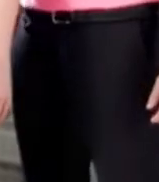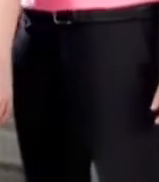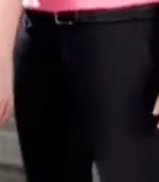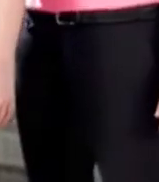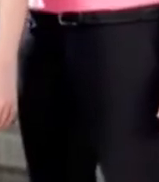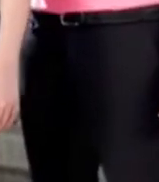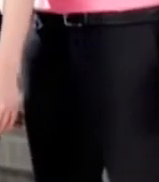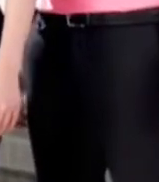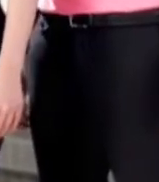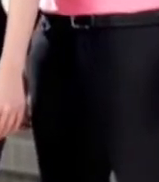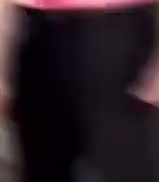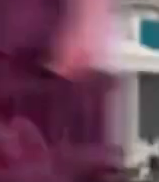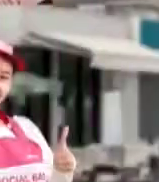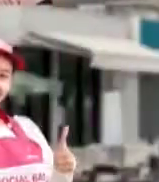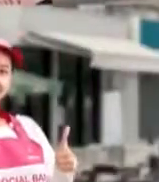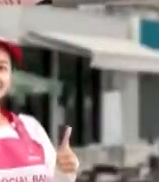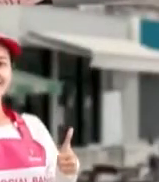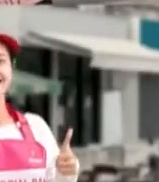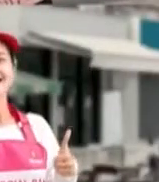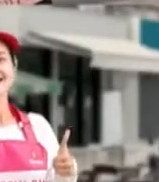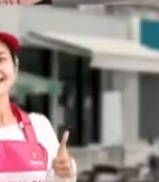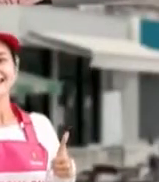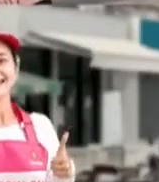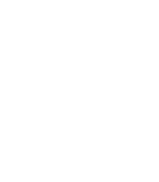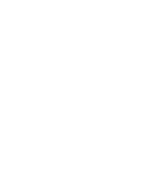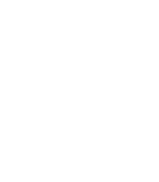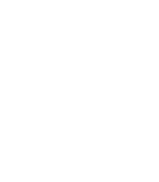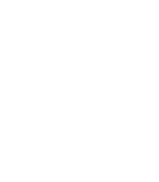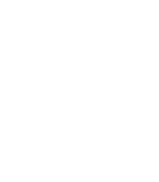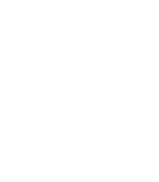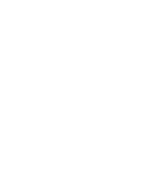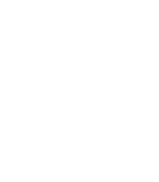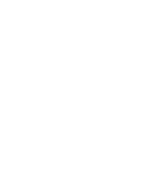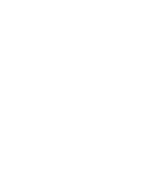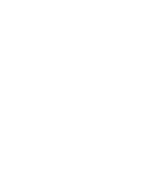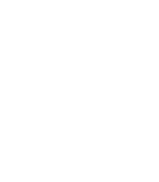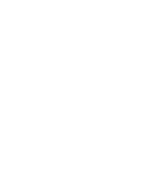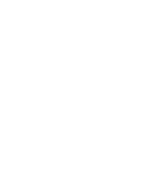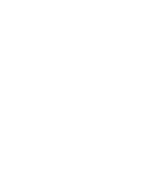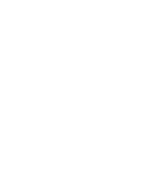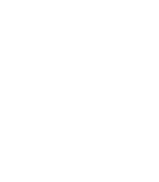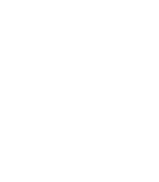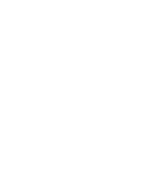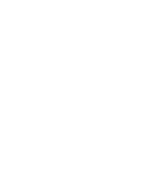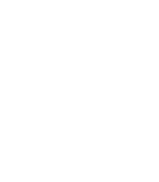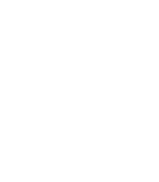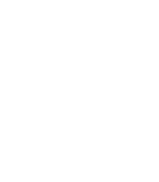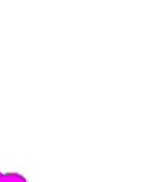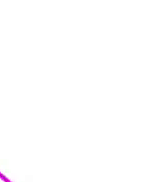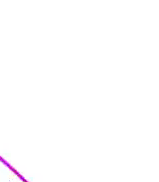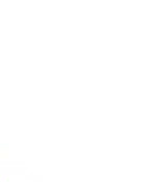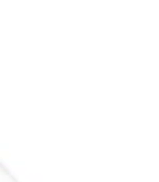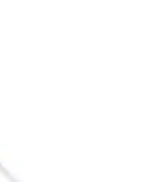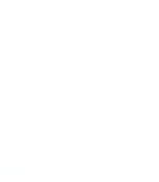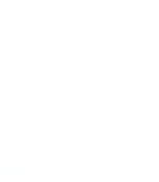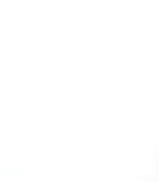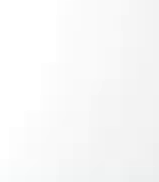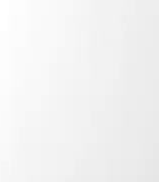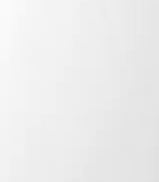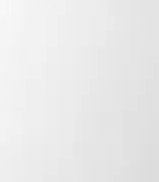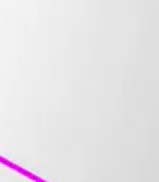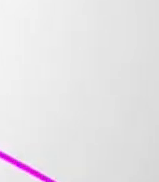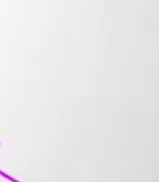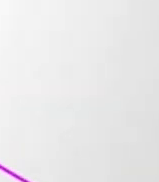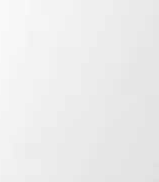เพื่อความสุขที่ยั่งยืนธนาคารออมสินธนาคารเพื่อสังคม ทีละเ